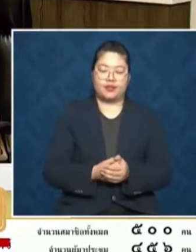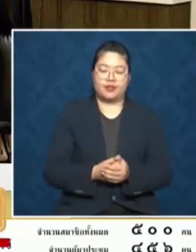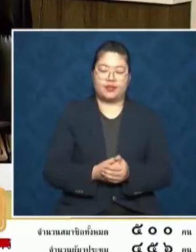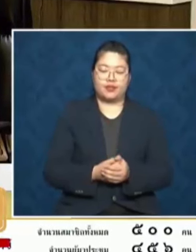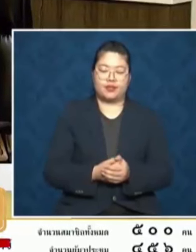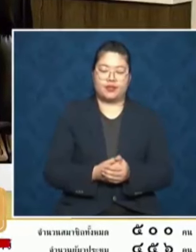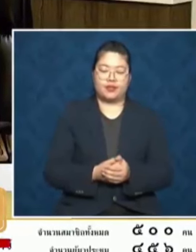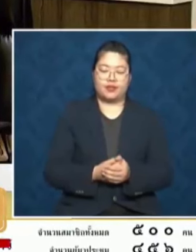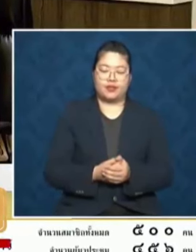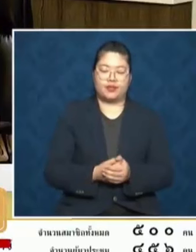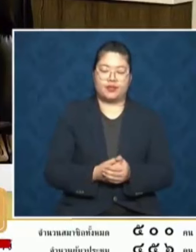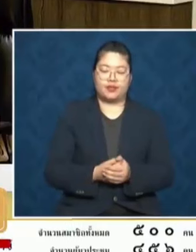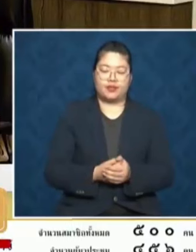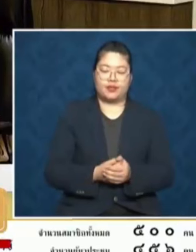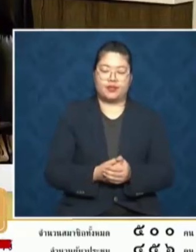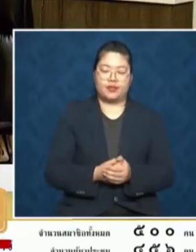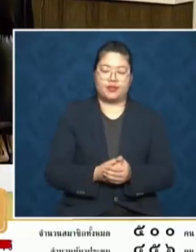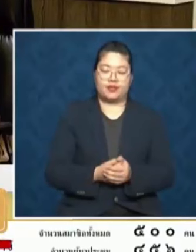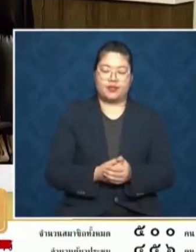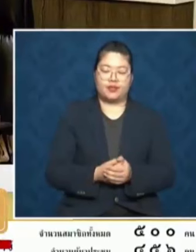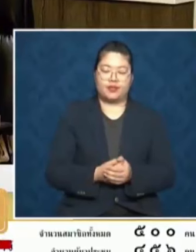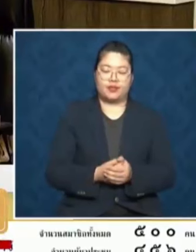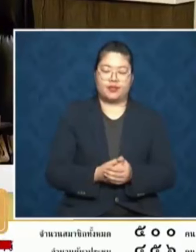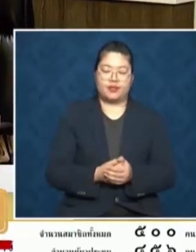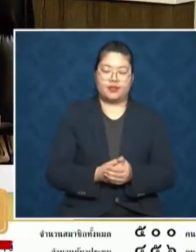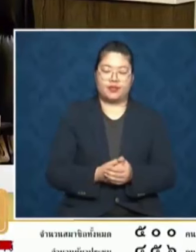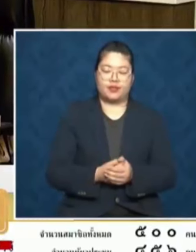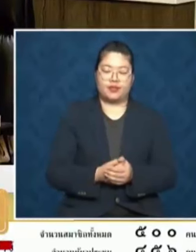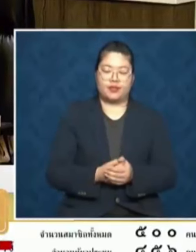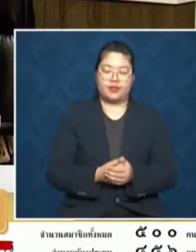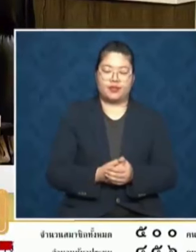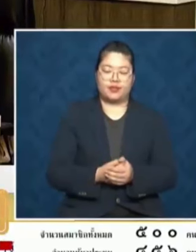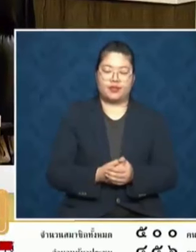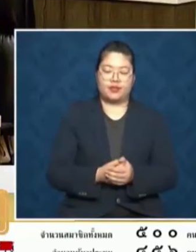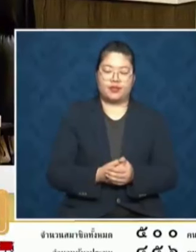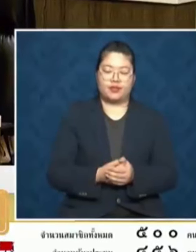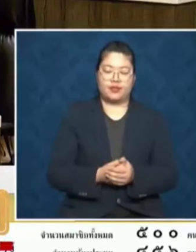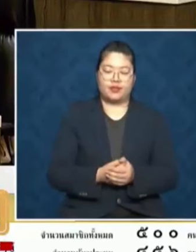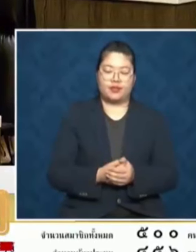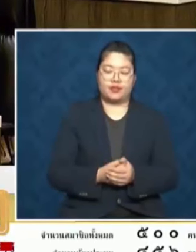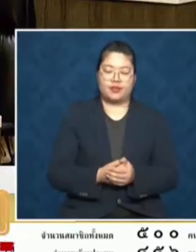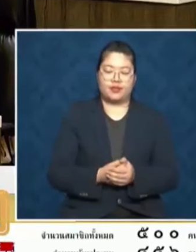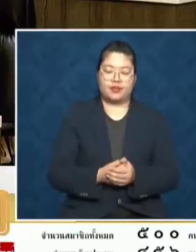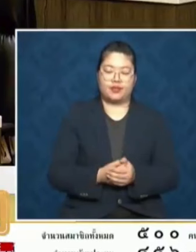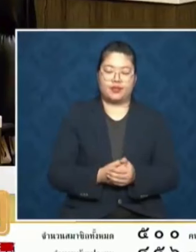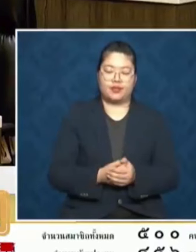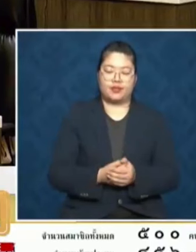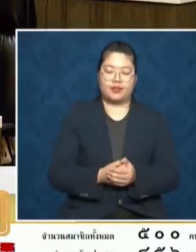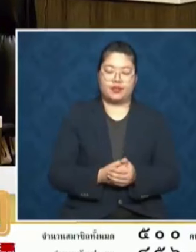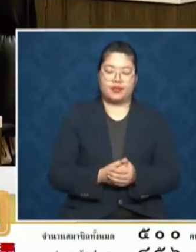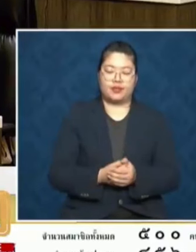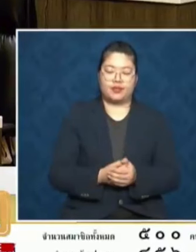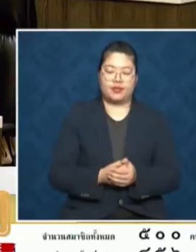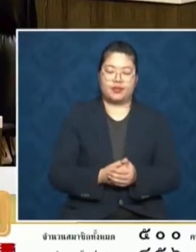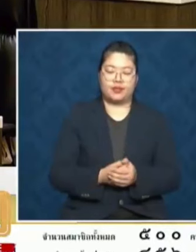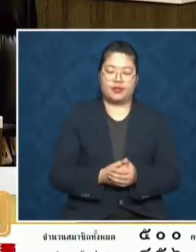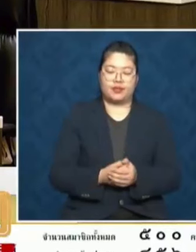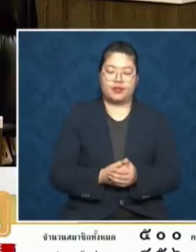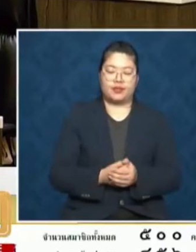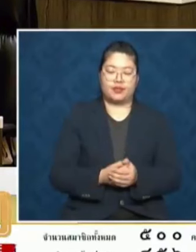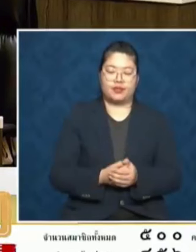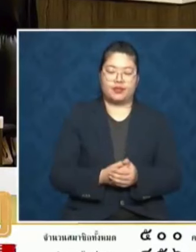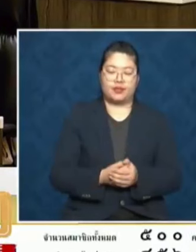อนทำลายความมั่นคงของประเทศซะเองผมขออนุญาตแนะนำให้ทุกท่านรู้จักกับดัชนีส